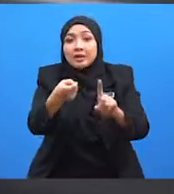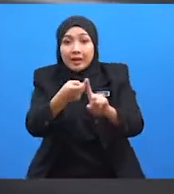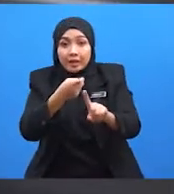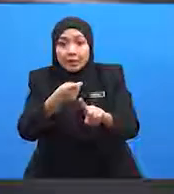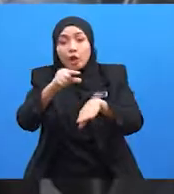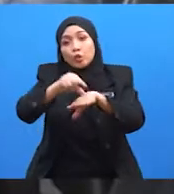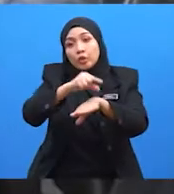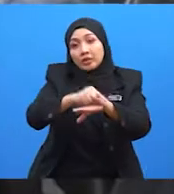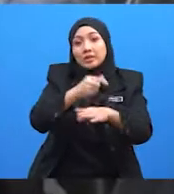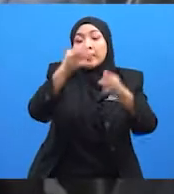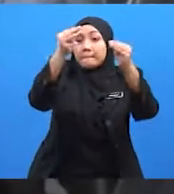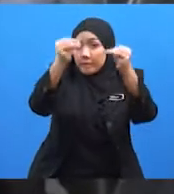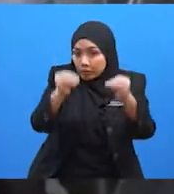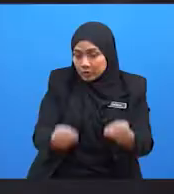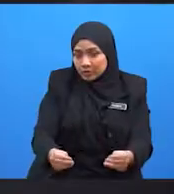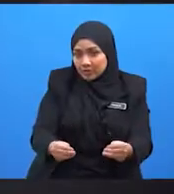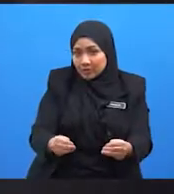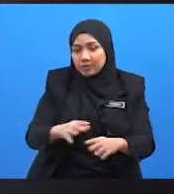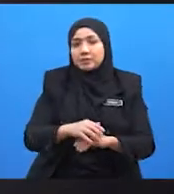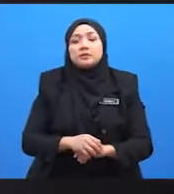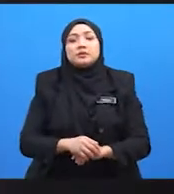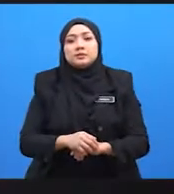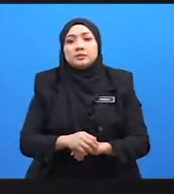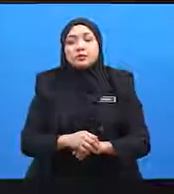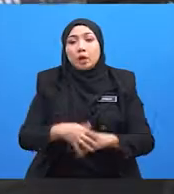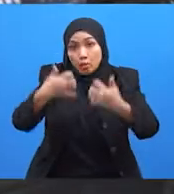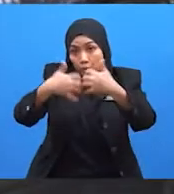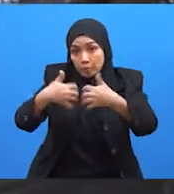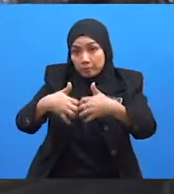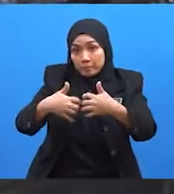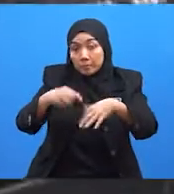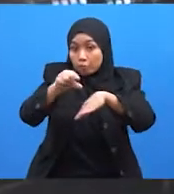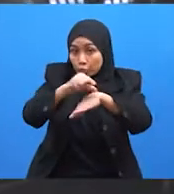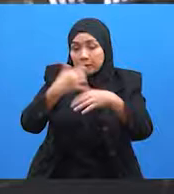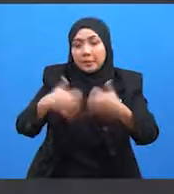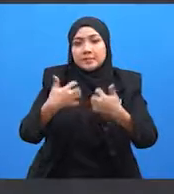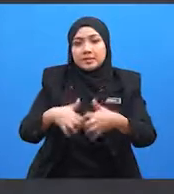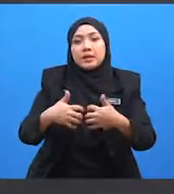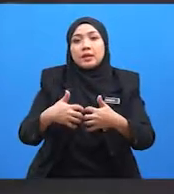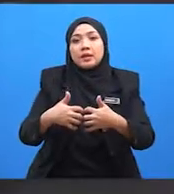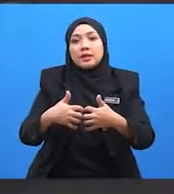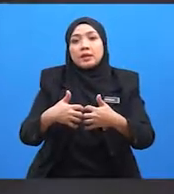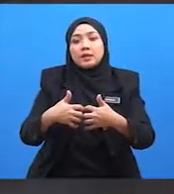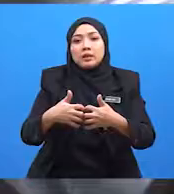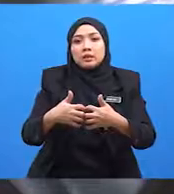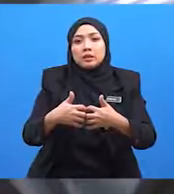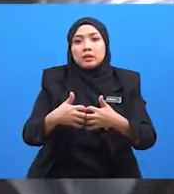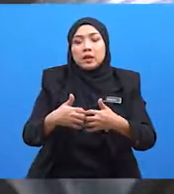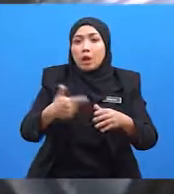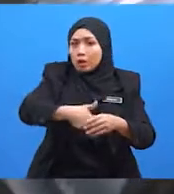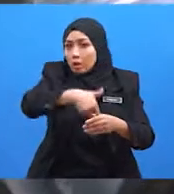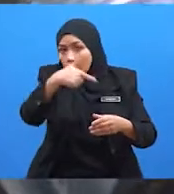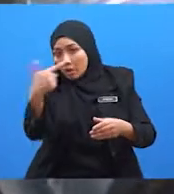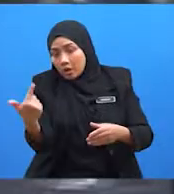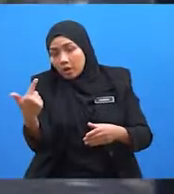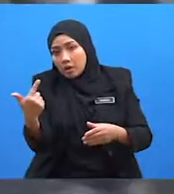Memandangkan penggunaan mesin ini lebih efektif dan efisien, pengeluaran juga dapat